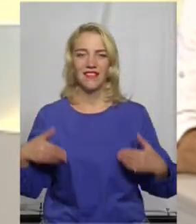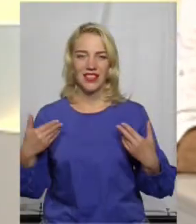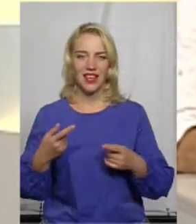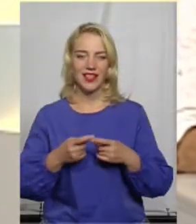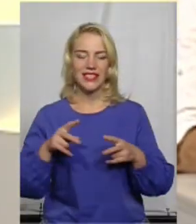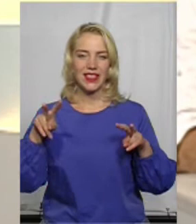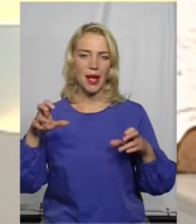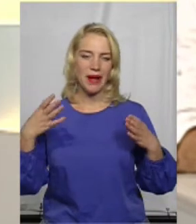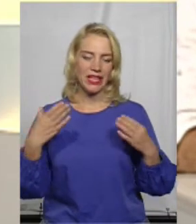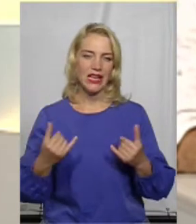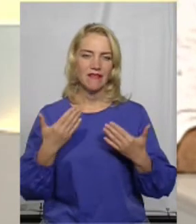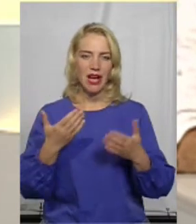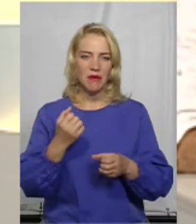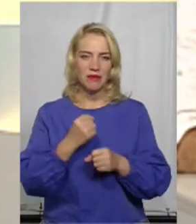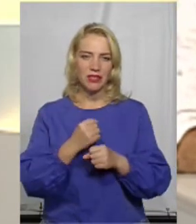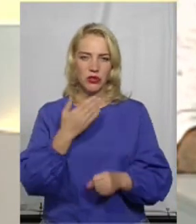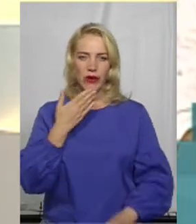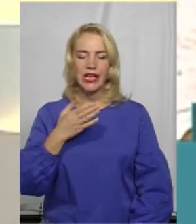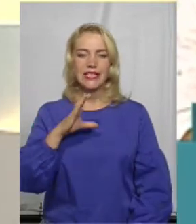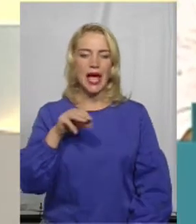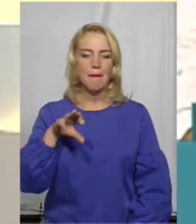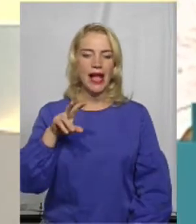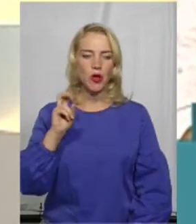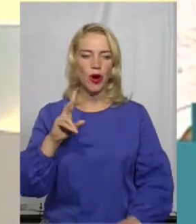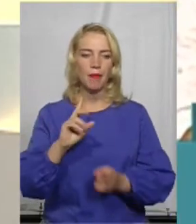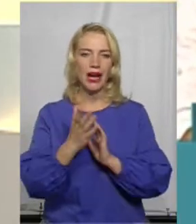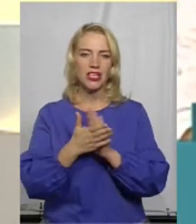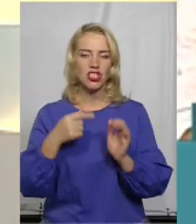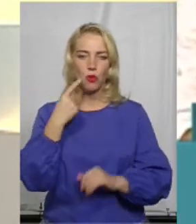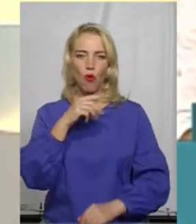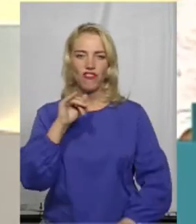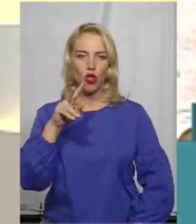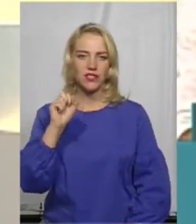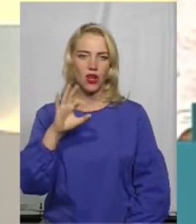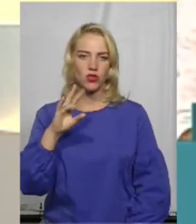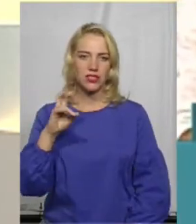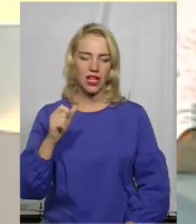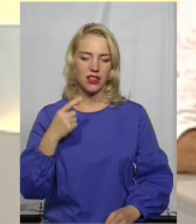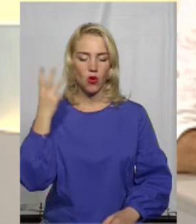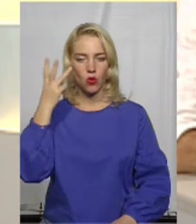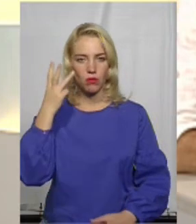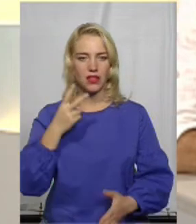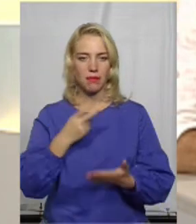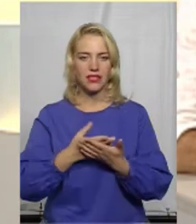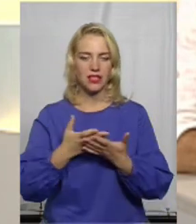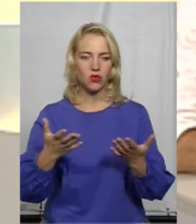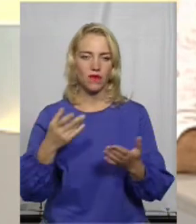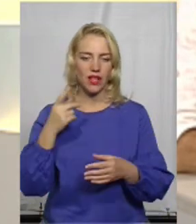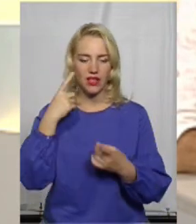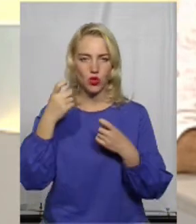Вітаю, це тема дня. З вами Богдан Семенюк. На жестову мову перекладає Оксана Фіновська. У Хмельницькому